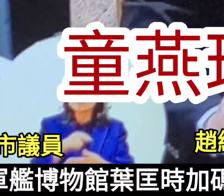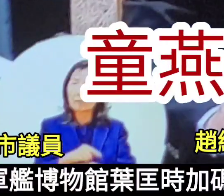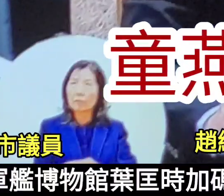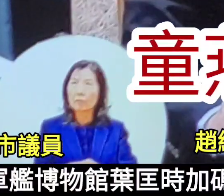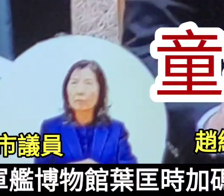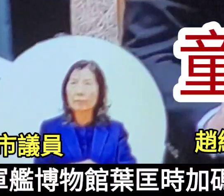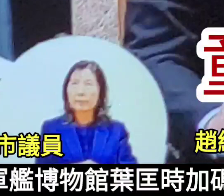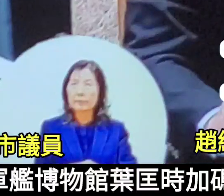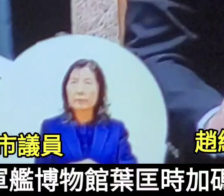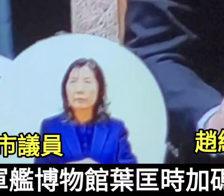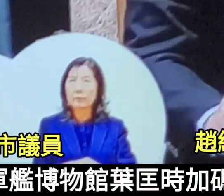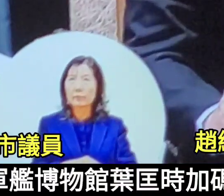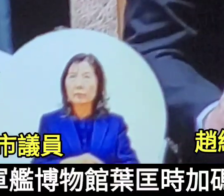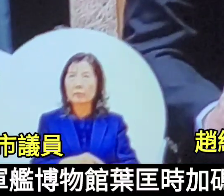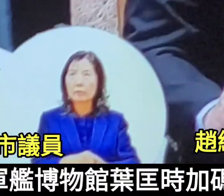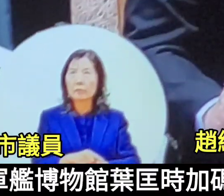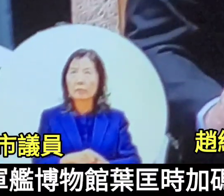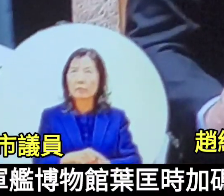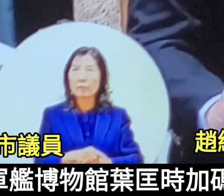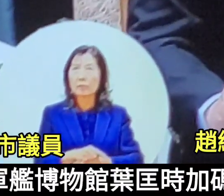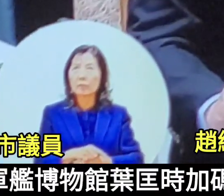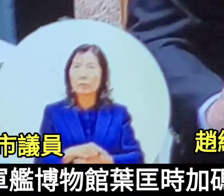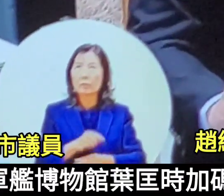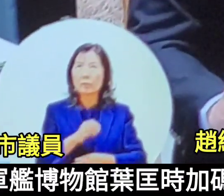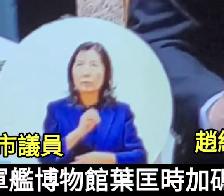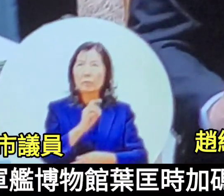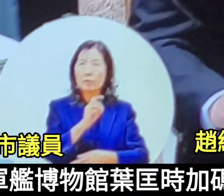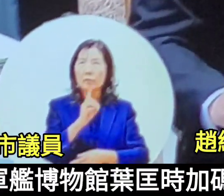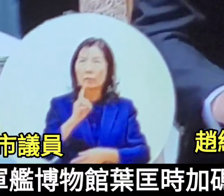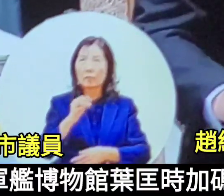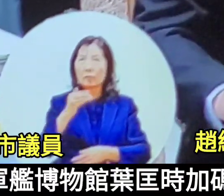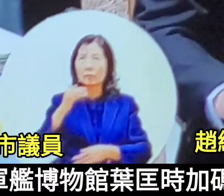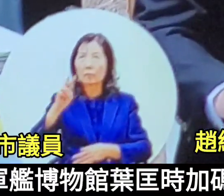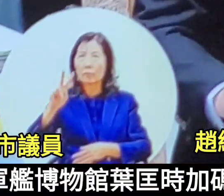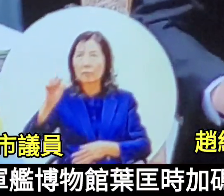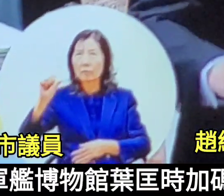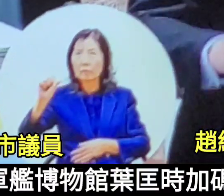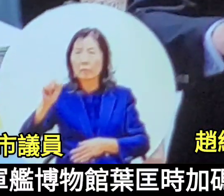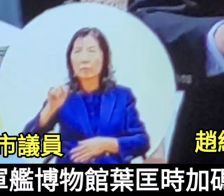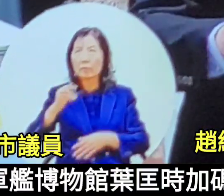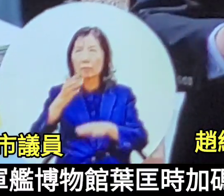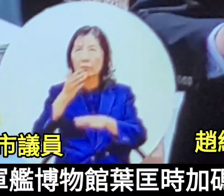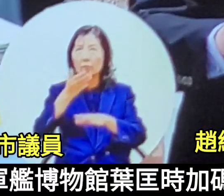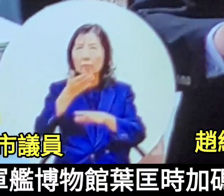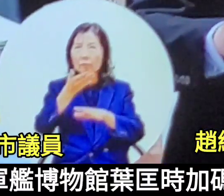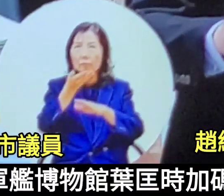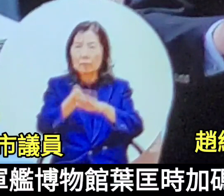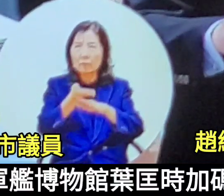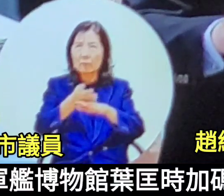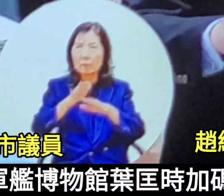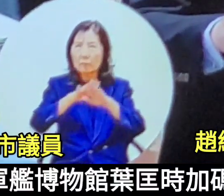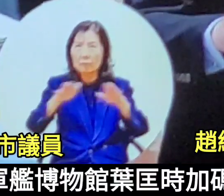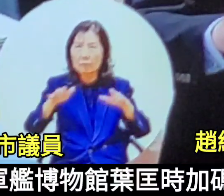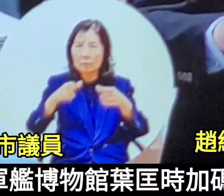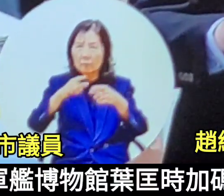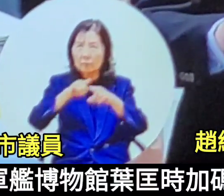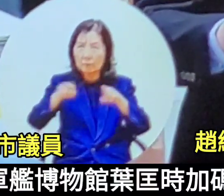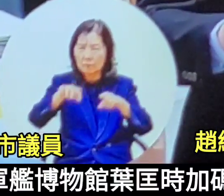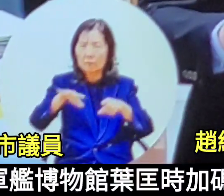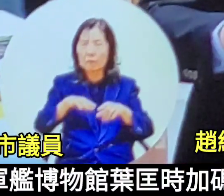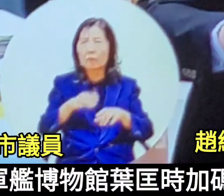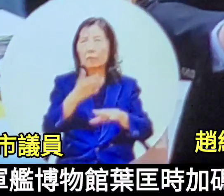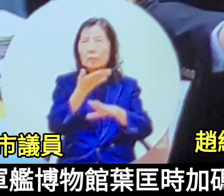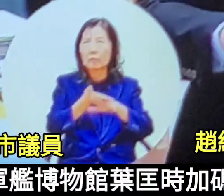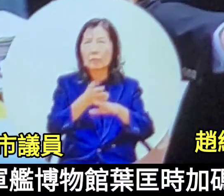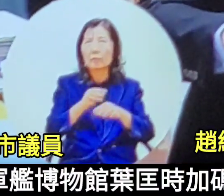要像那个DD925德阳舰停在安平的水上？我觉得倒不必然哈。虽然这